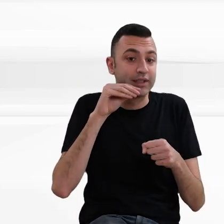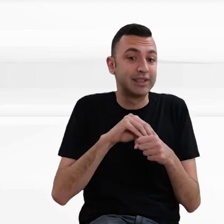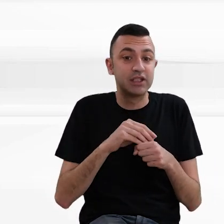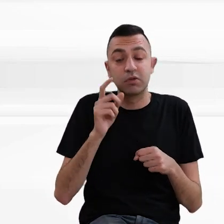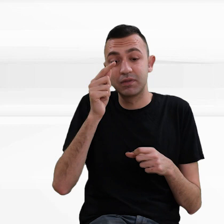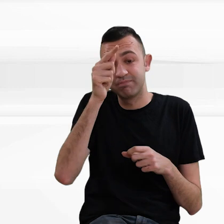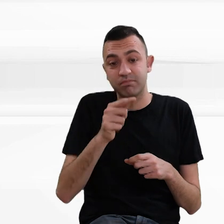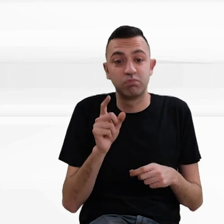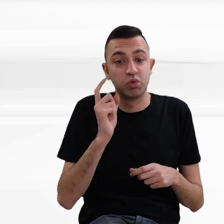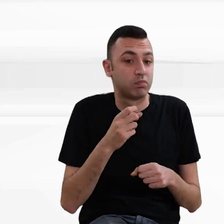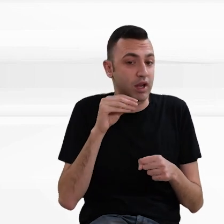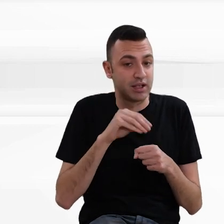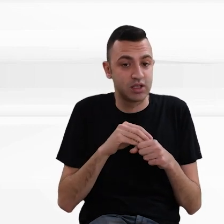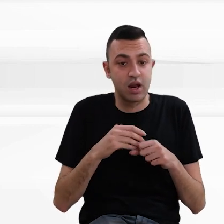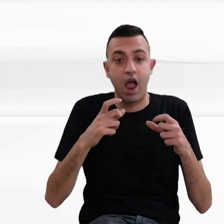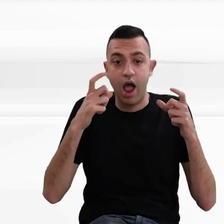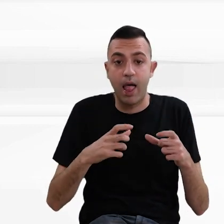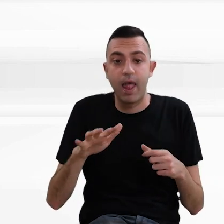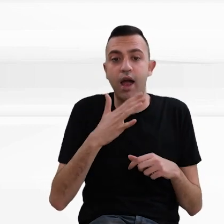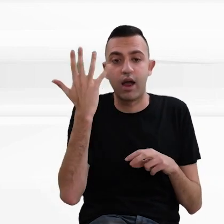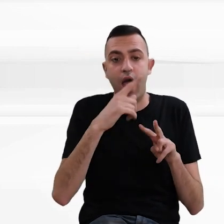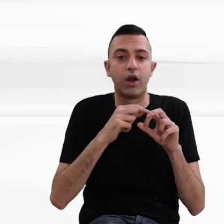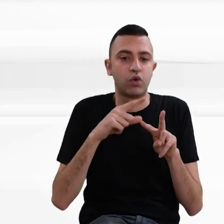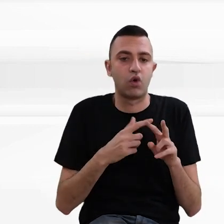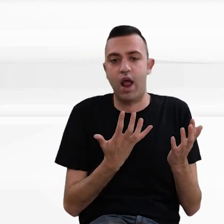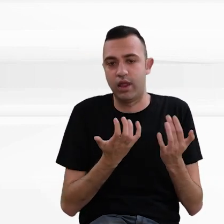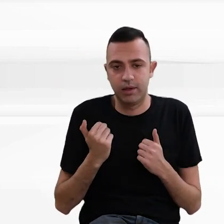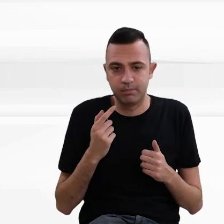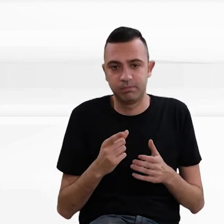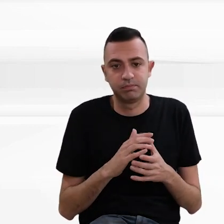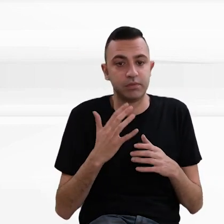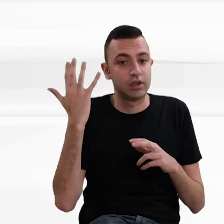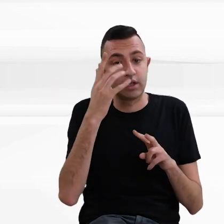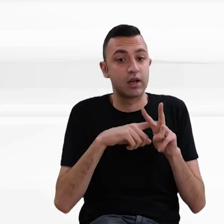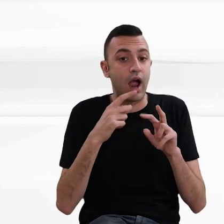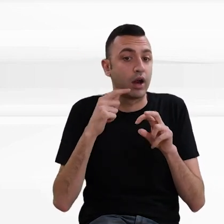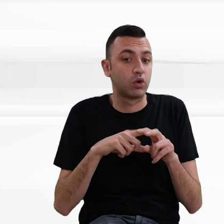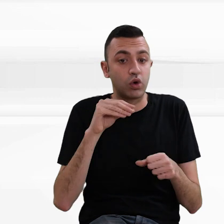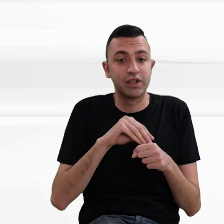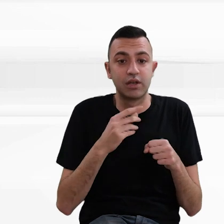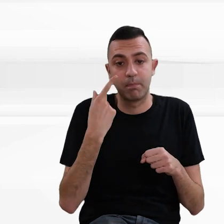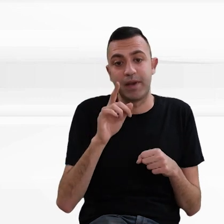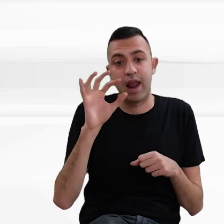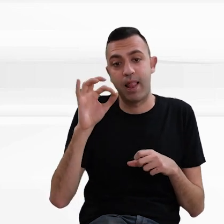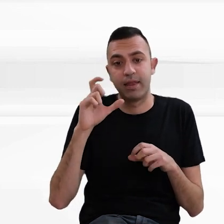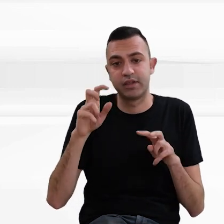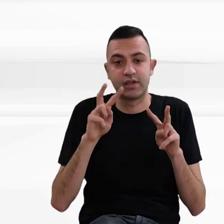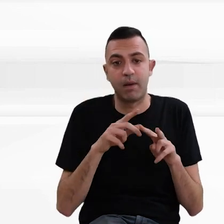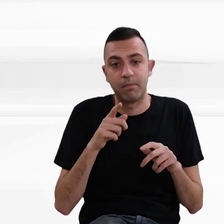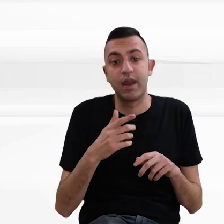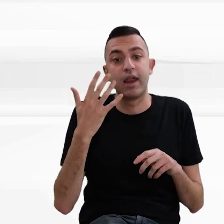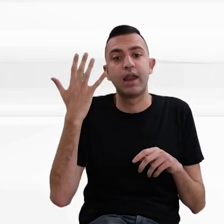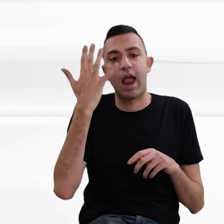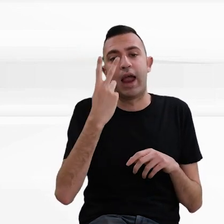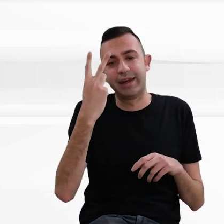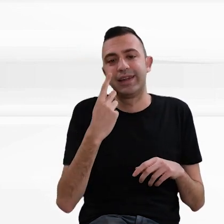kenar uzunluğu bulmak için alanın karekökün alanı sevgili öğrenciler yani karekök içerisinde 1050 buradaki Karenin